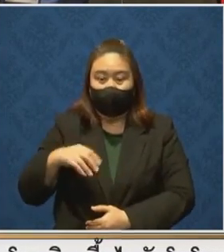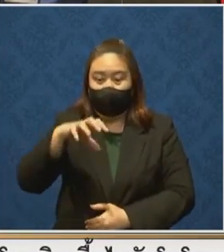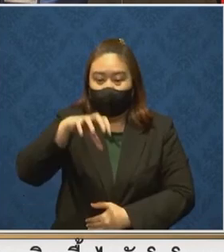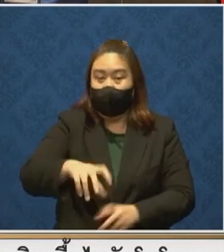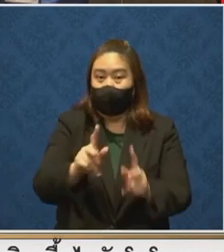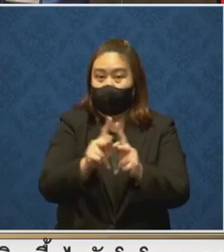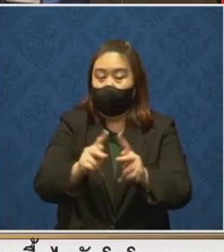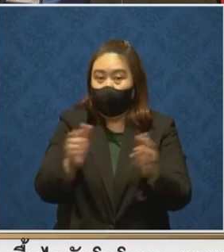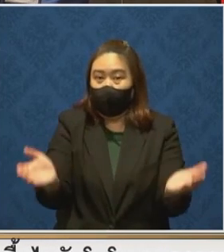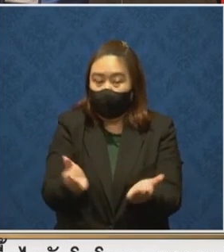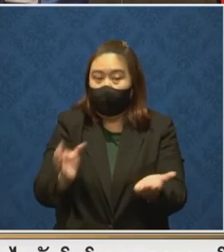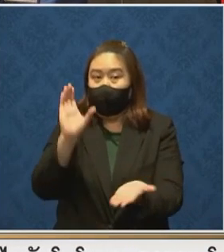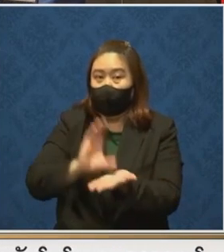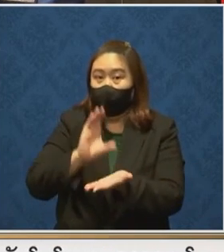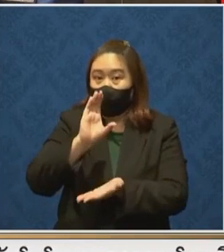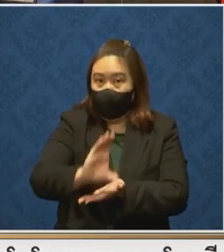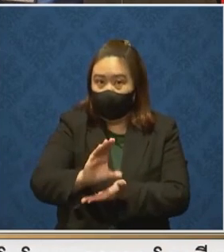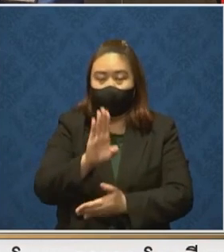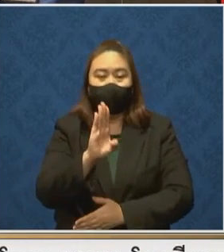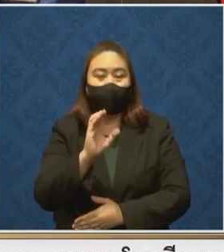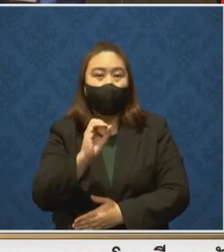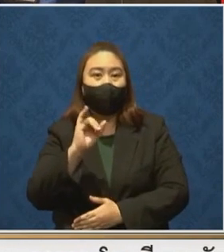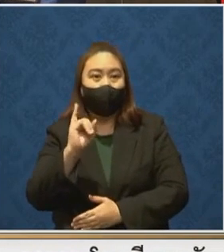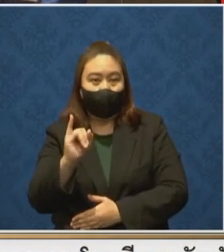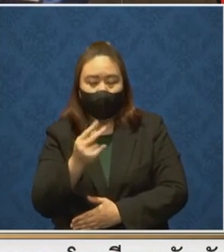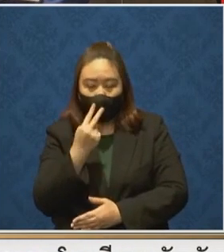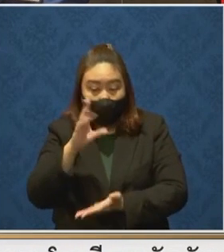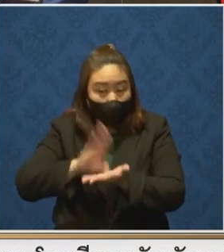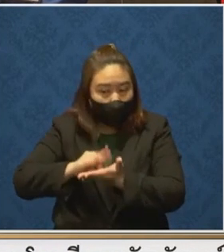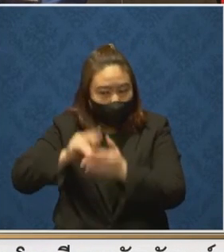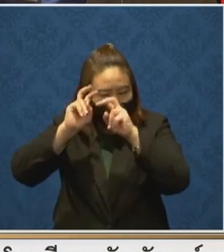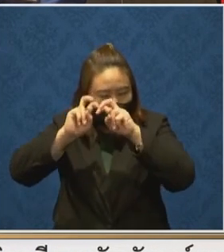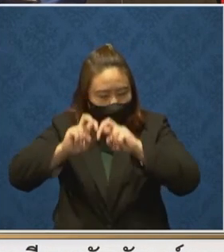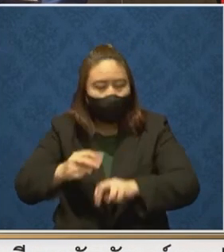ส่เสิการลงทุนหรอวา BOIซึ่จากการสืบคนข้มูลค่